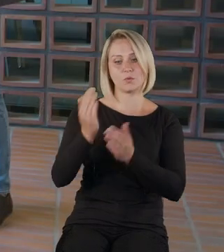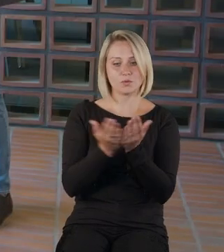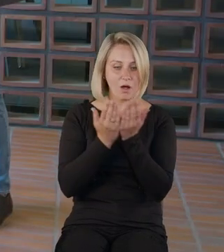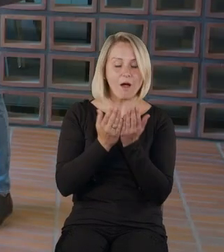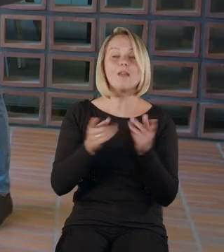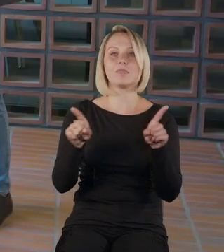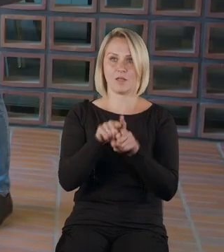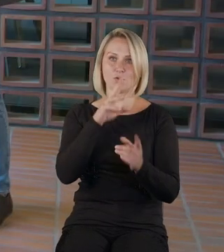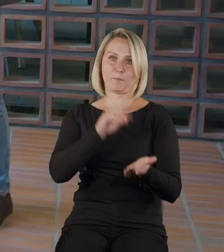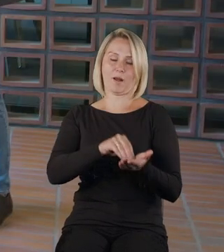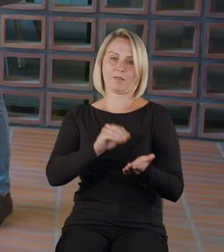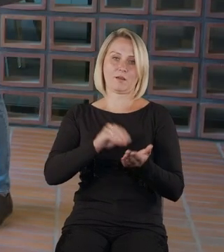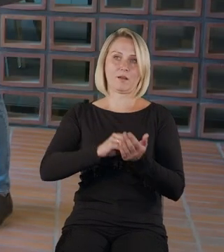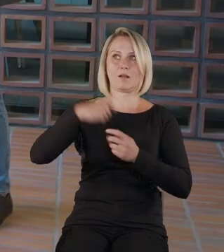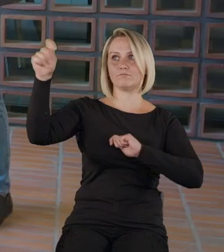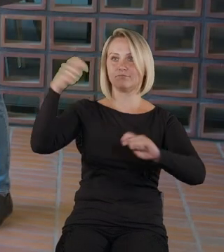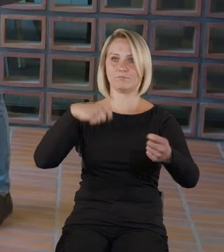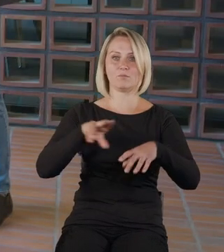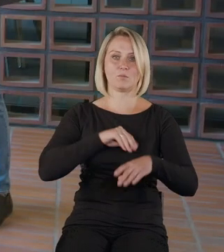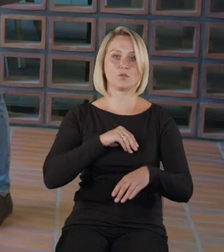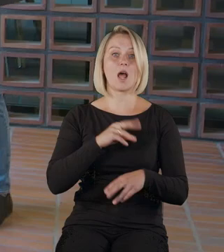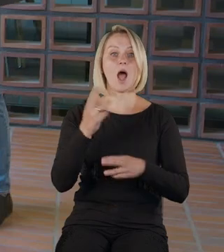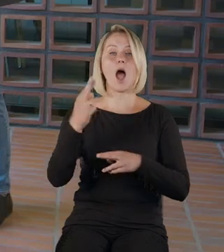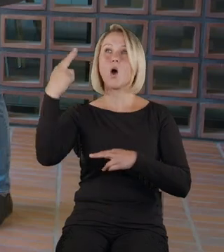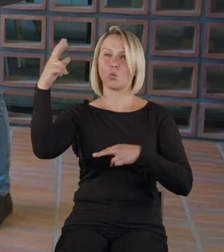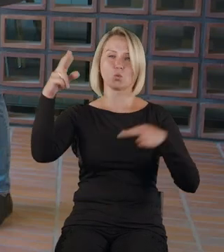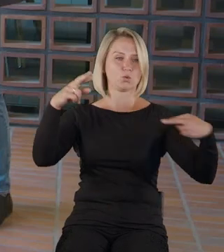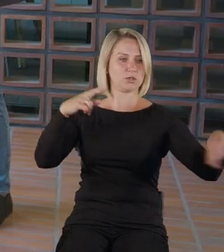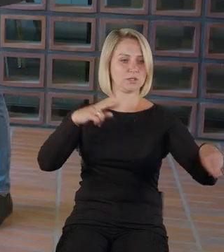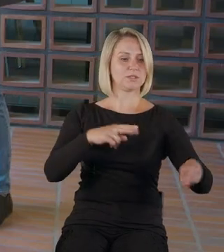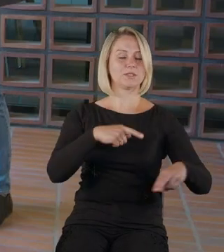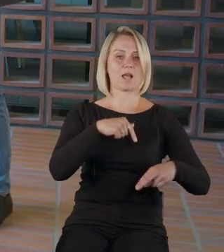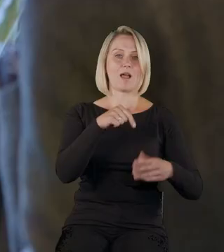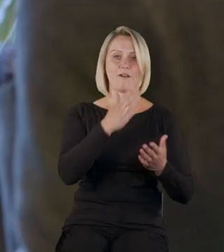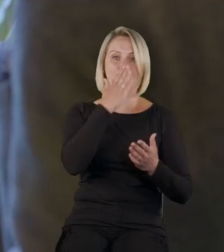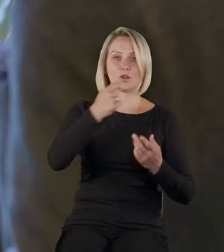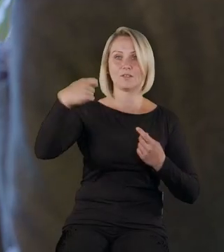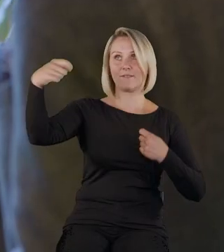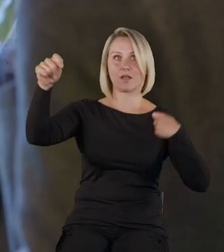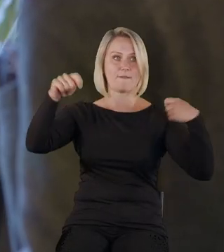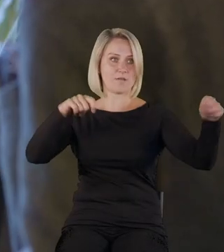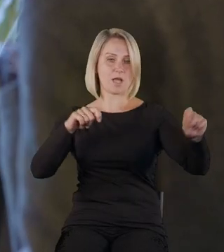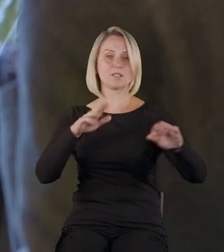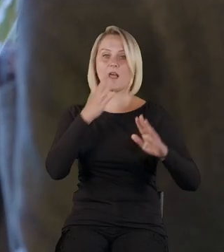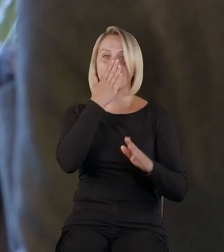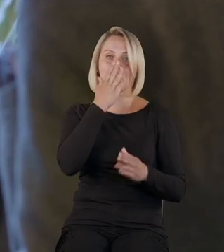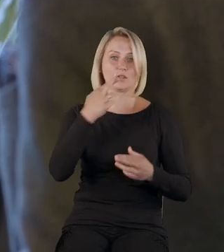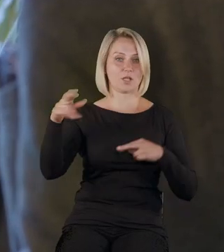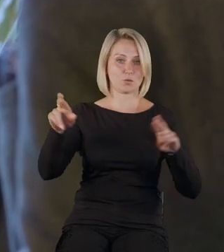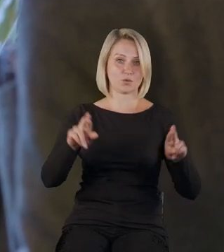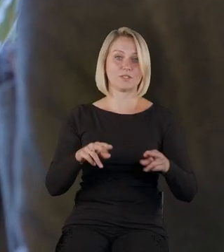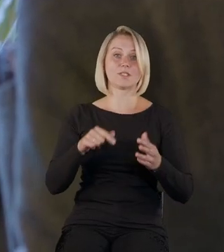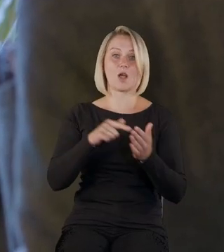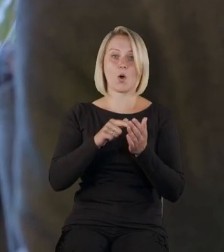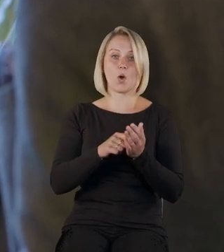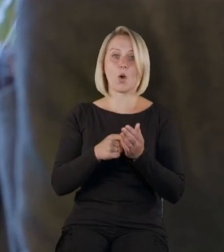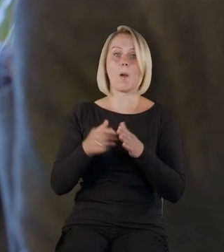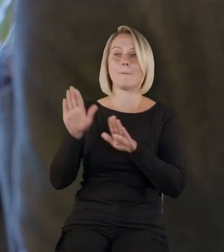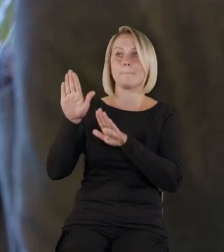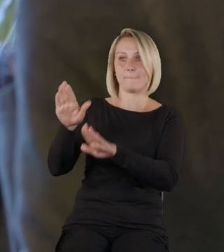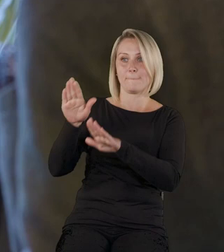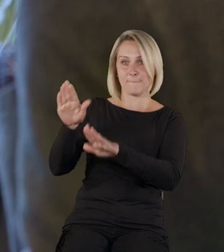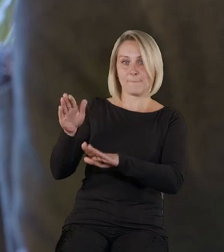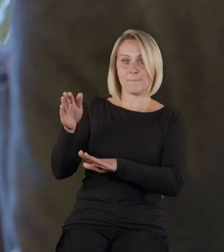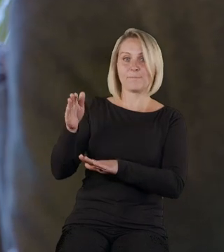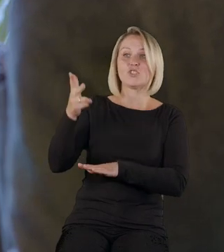na praktyki. Różnica między jednym i drugim rodzajem wyjazdu jest taka, że minimalny okres pobytu na